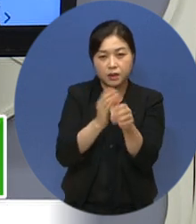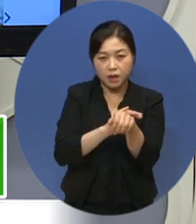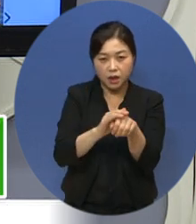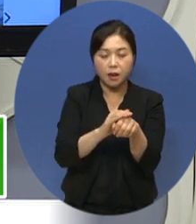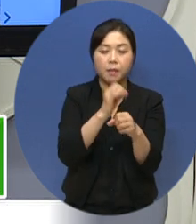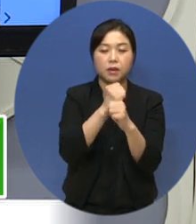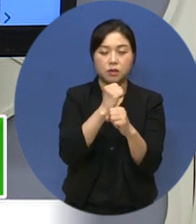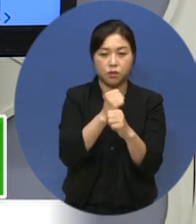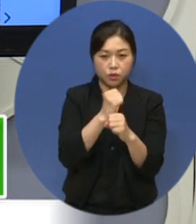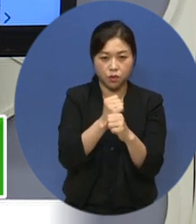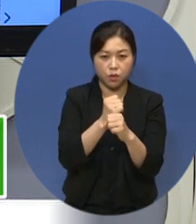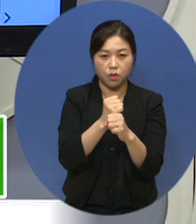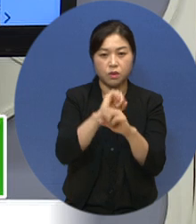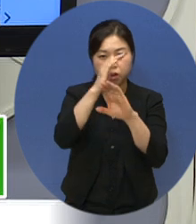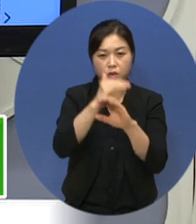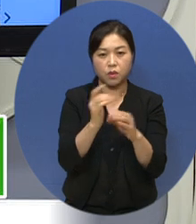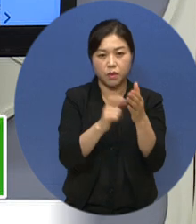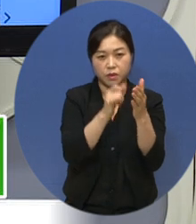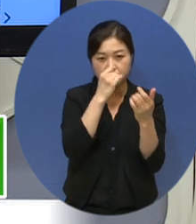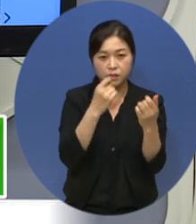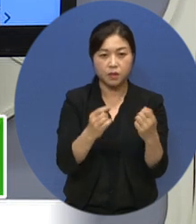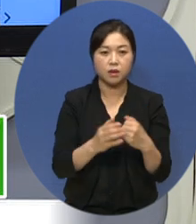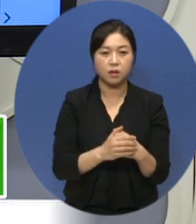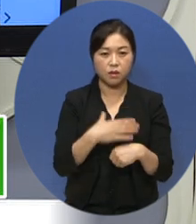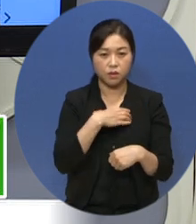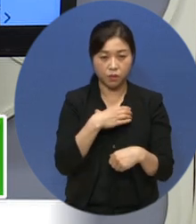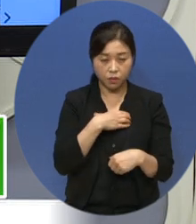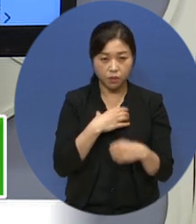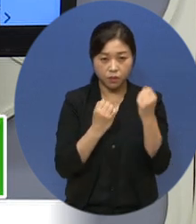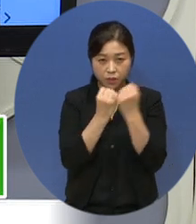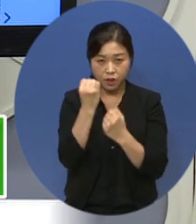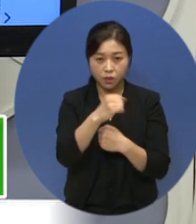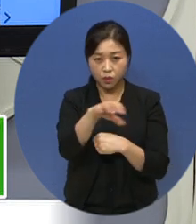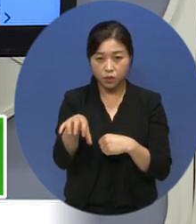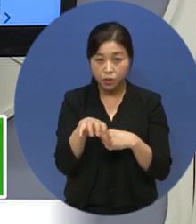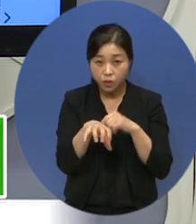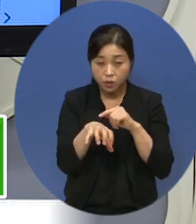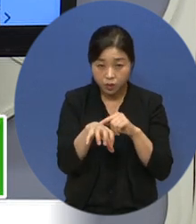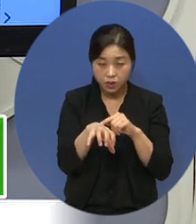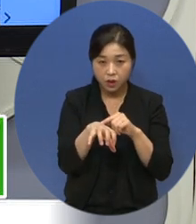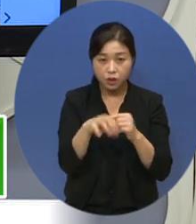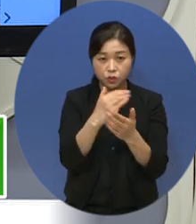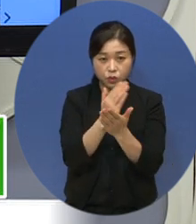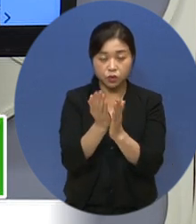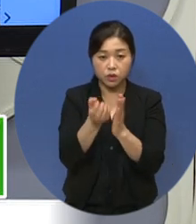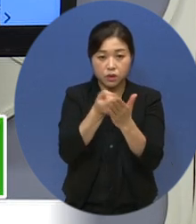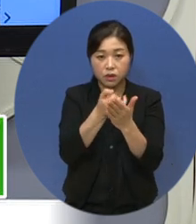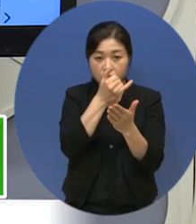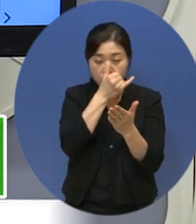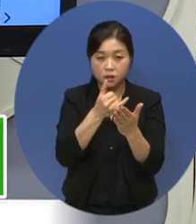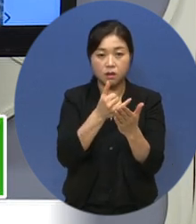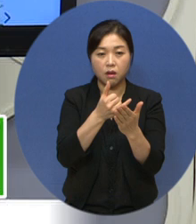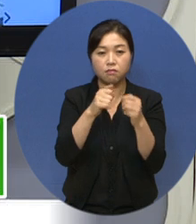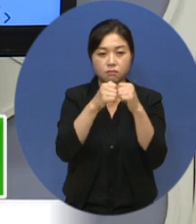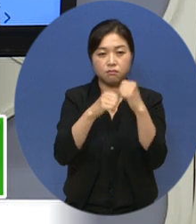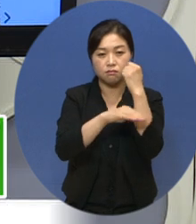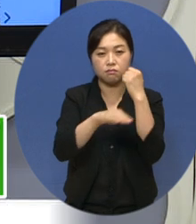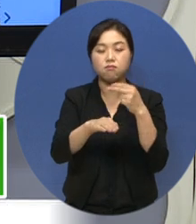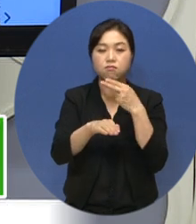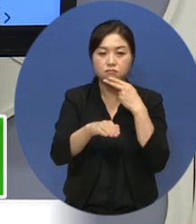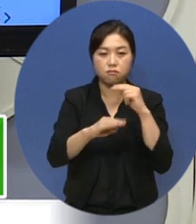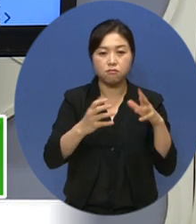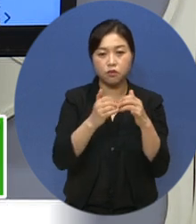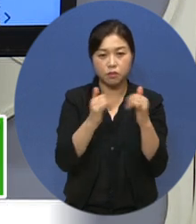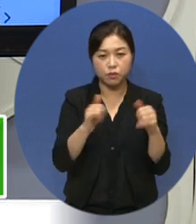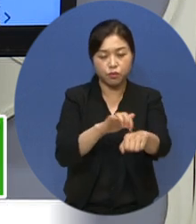반면 경보 및 피난 구조 설비의 설치 위치나 종류 등을 규정한 세부 기준이 없어 국민들의 불편과